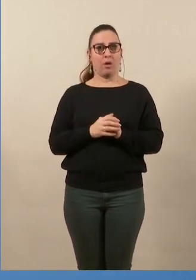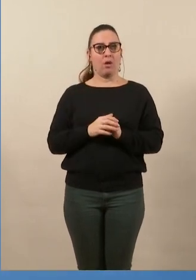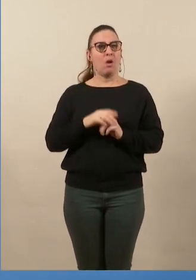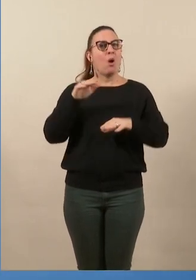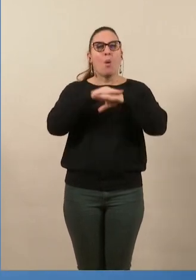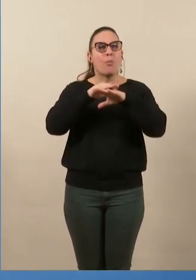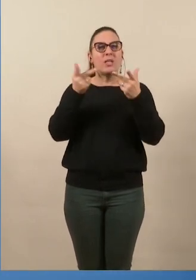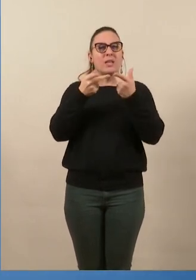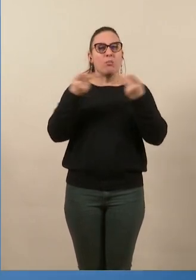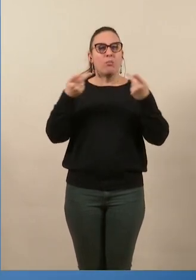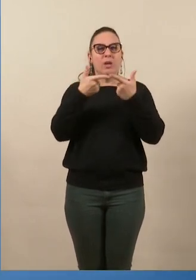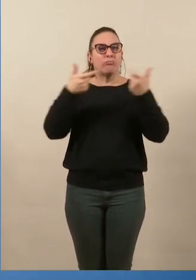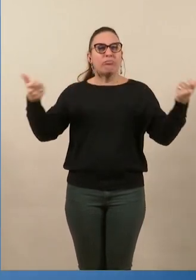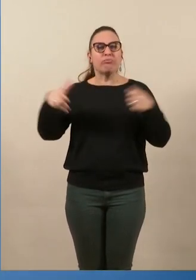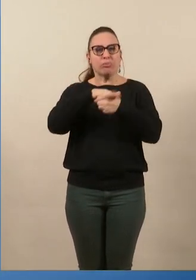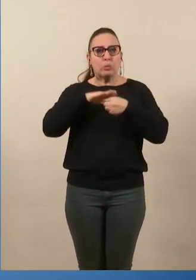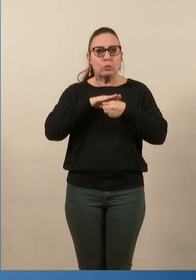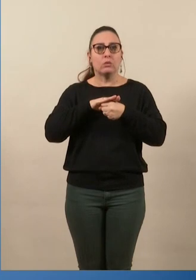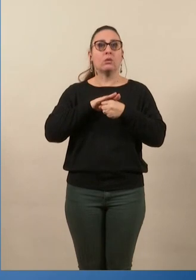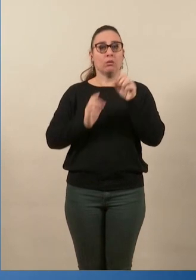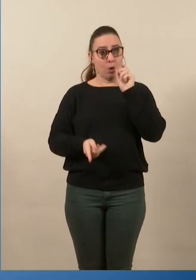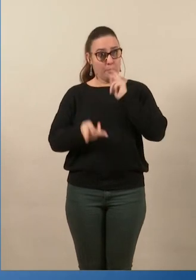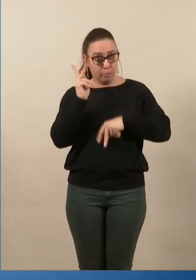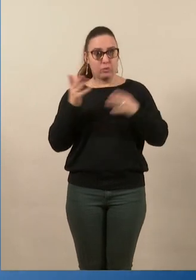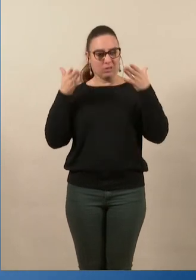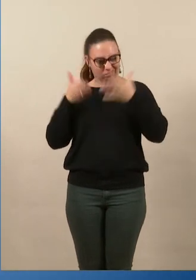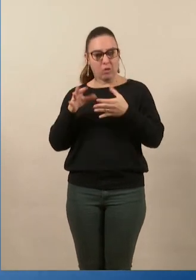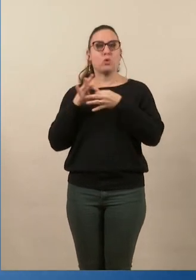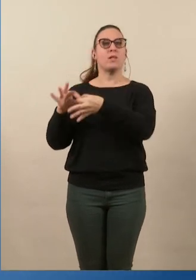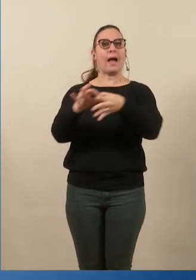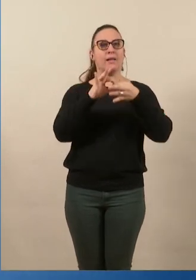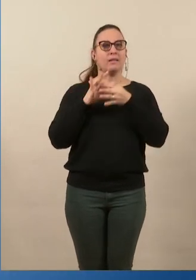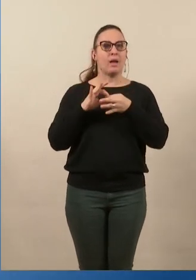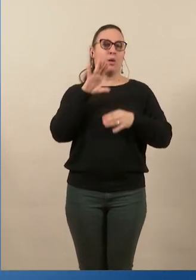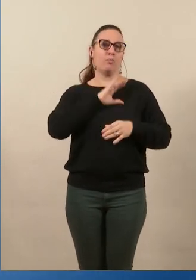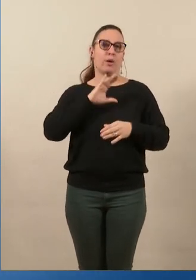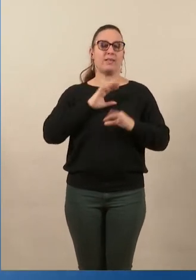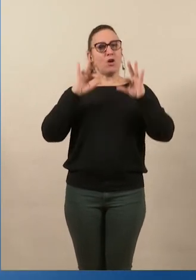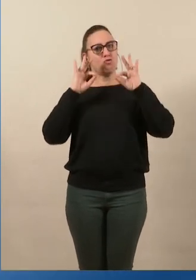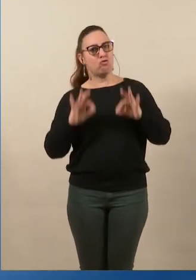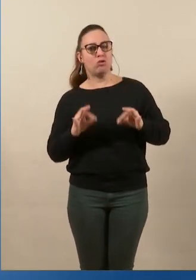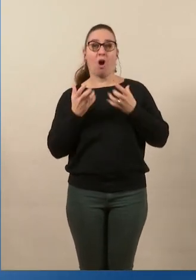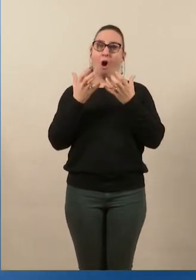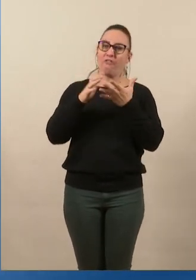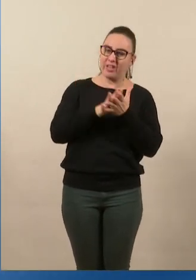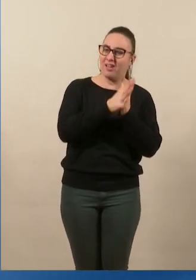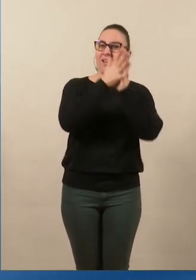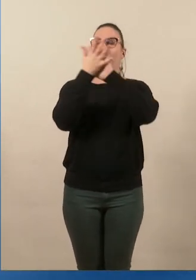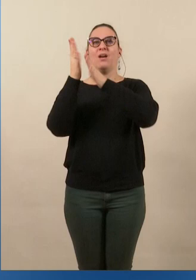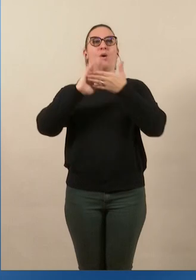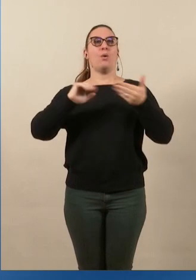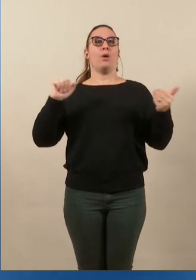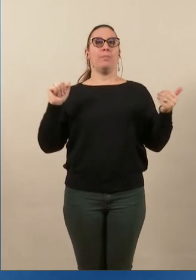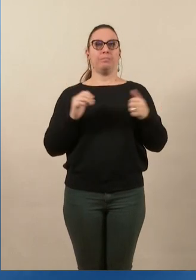politiques publiques particulièrement de solidarité pour aboutir à une transition juste et désirable qui nous ramène et là je fais